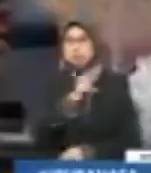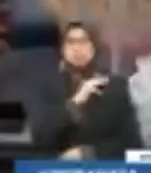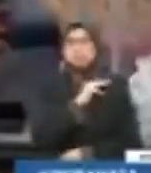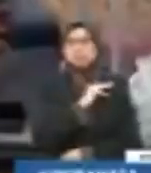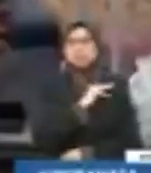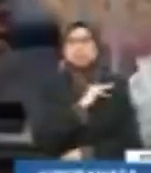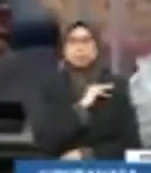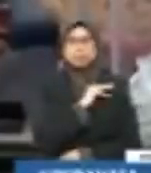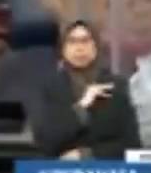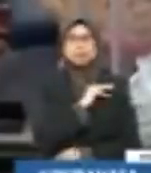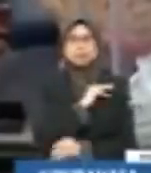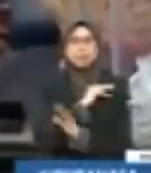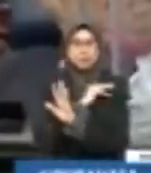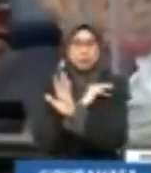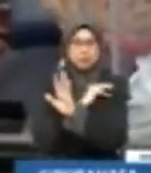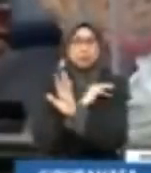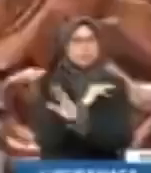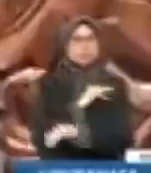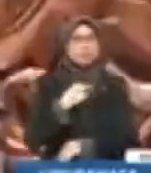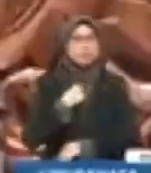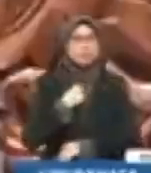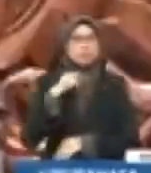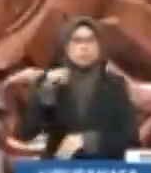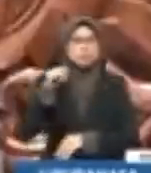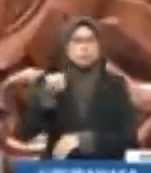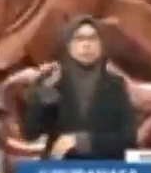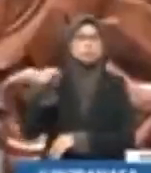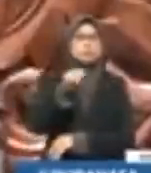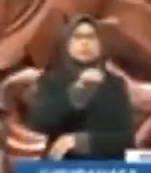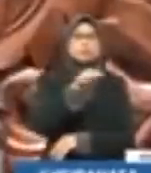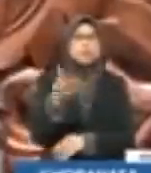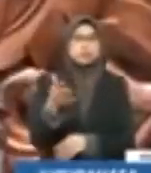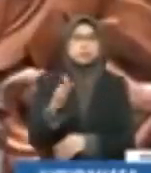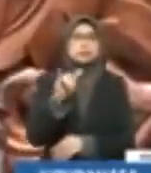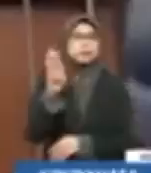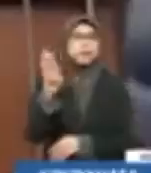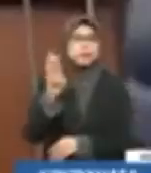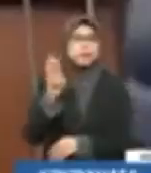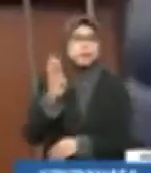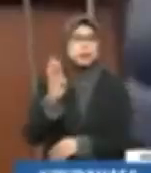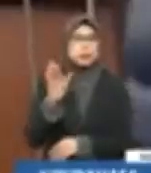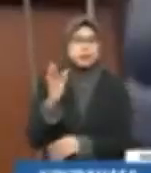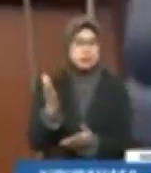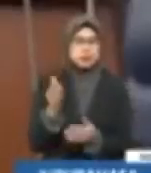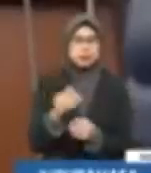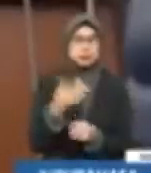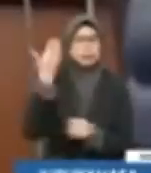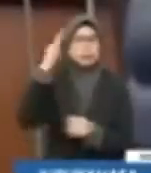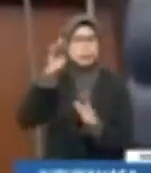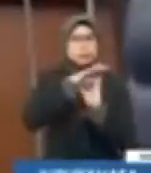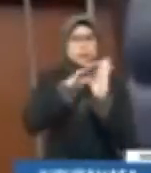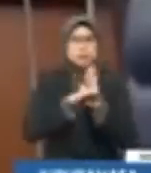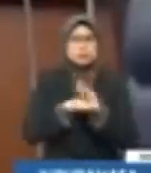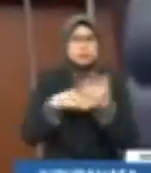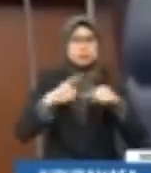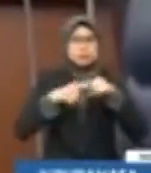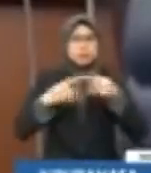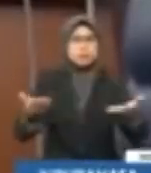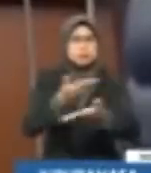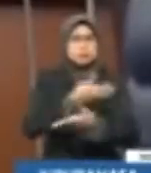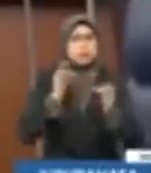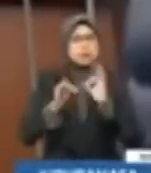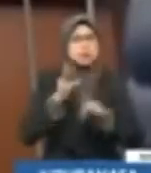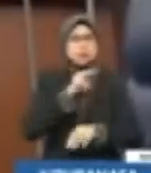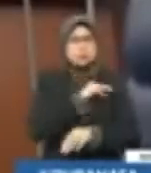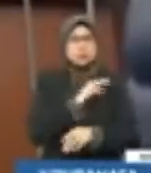menteri mengumumkan oleh dewan, saya perlu membetulkan. Yang Berhormat, tak tahu peraturan lagi. Dah lama duduk Dewan. Apabila